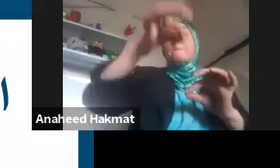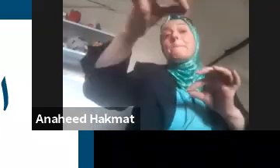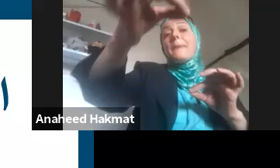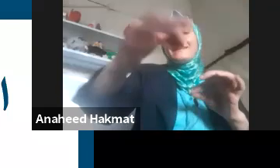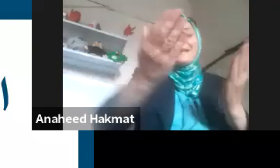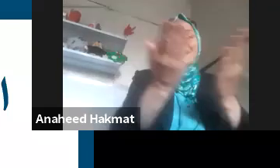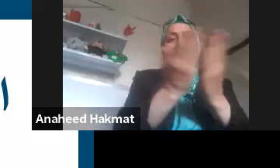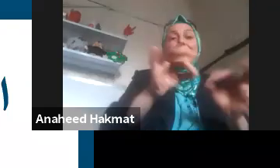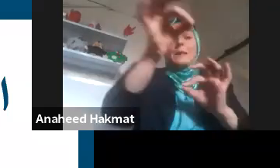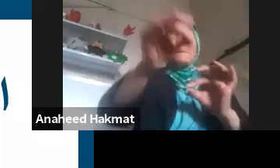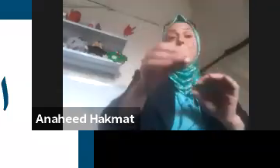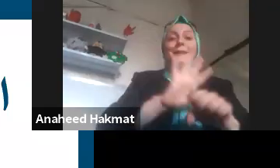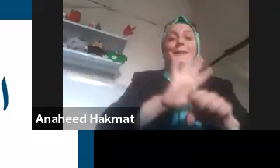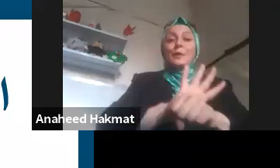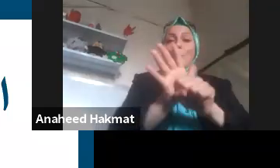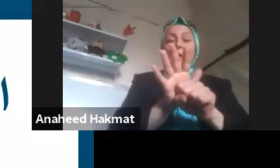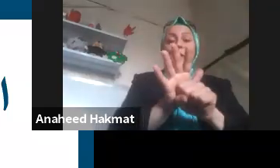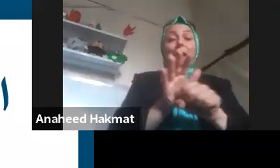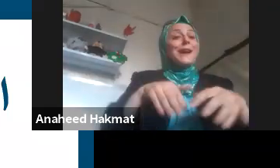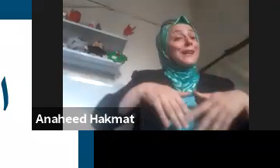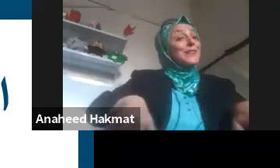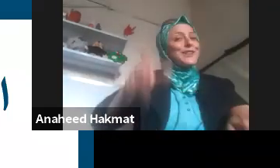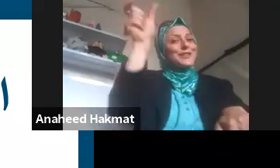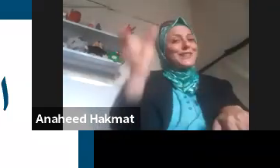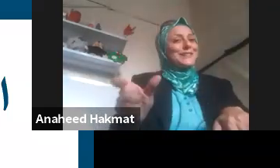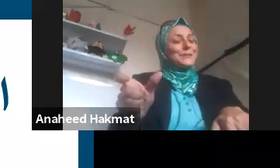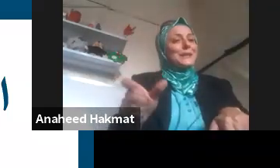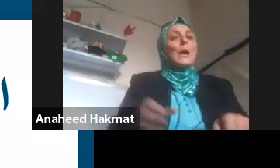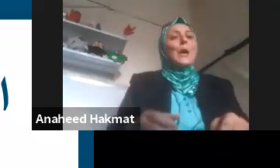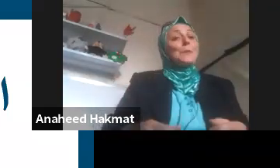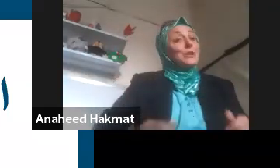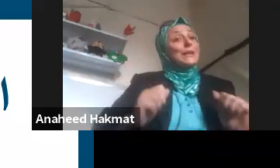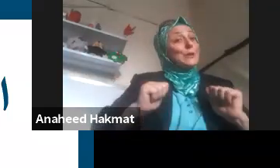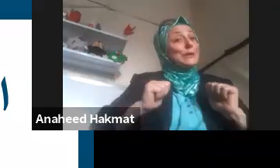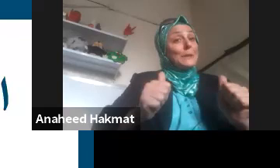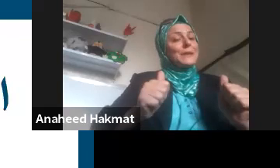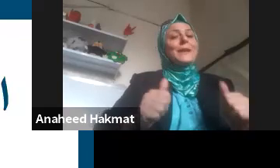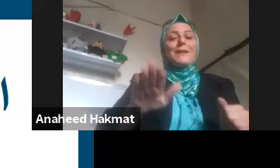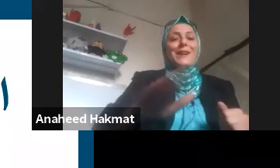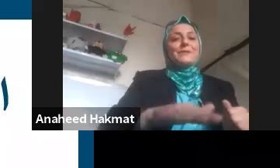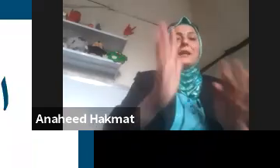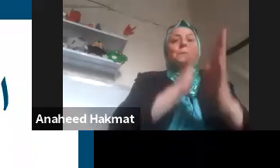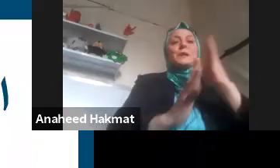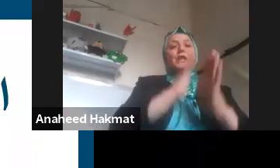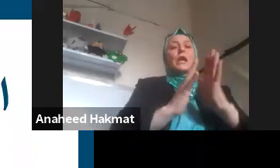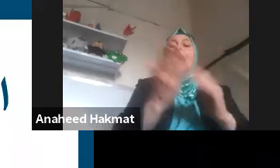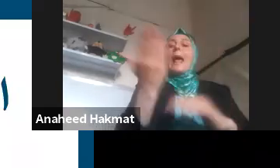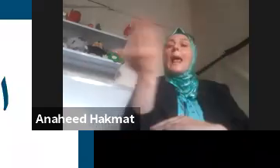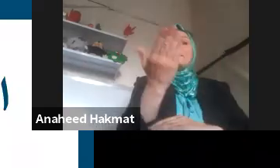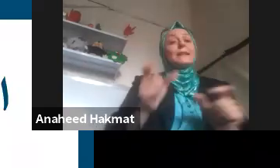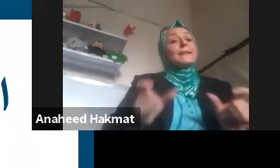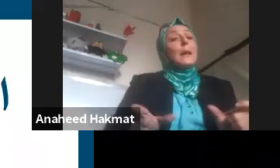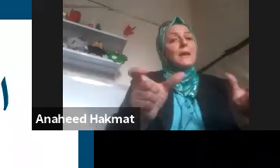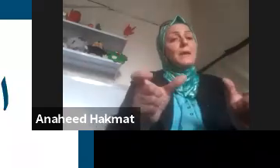عند ذوي الإعاقة، كيفية تمكين الأولاد ذوي الإعاقة من العودة إلى المدرسة بأمان، ومنخلص